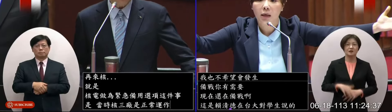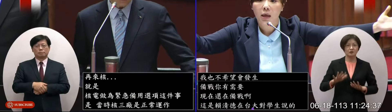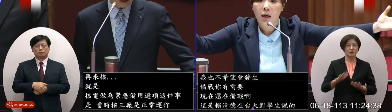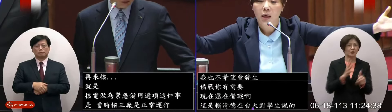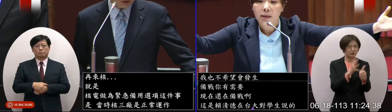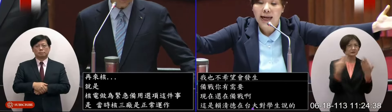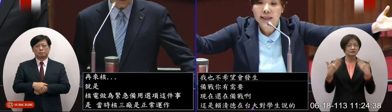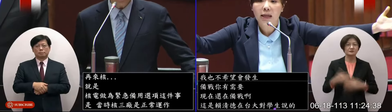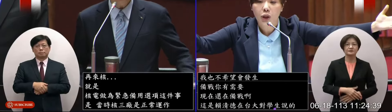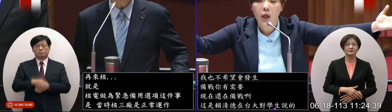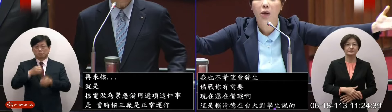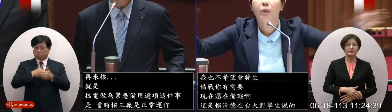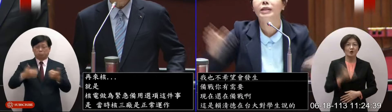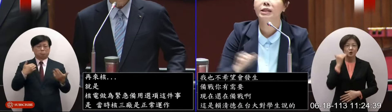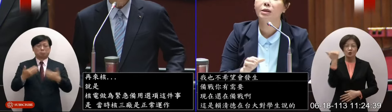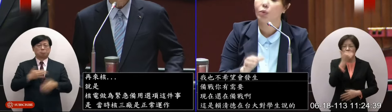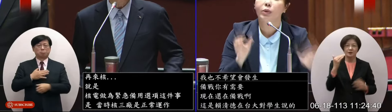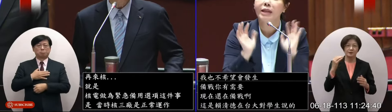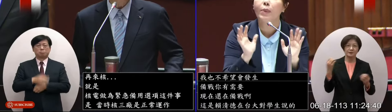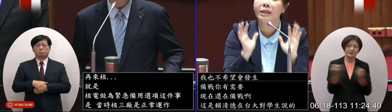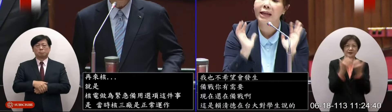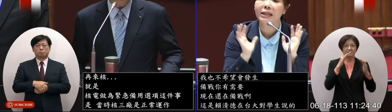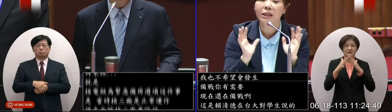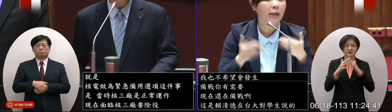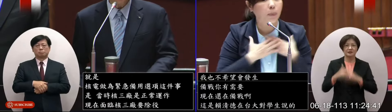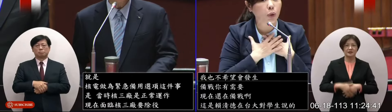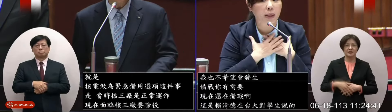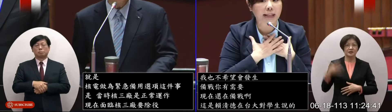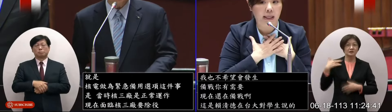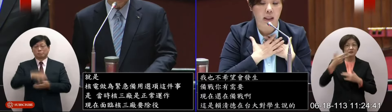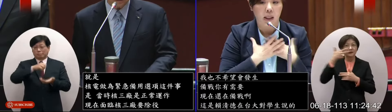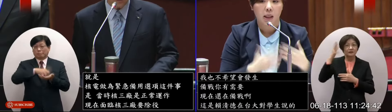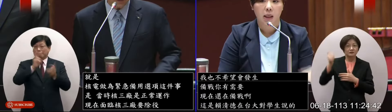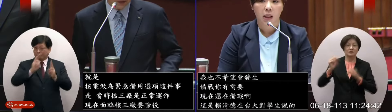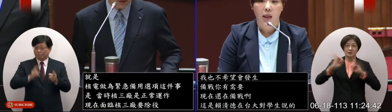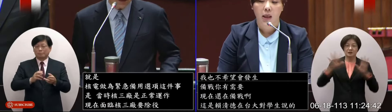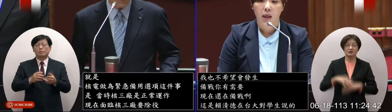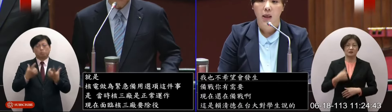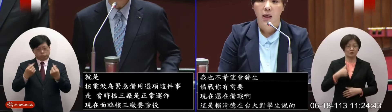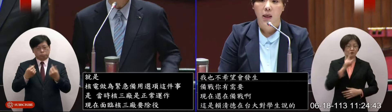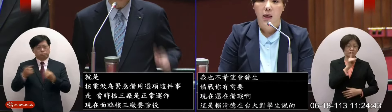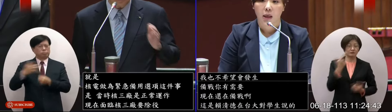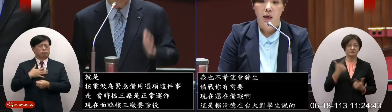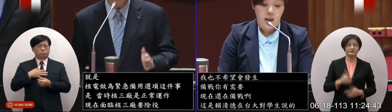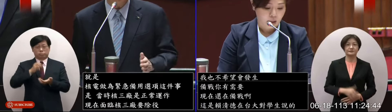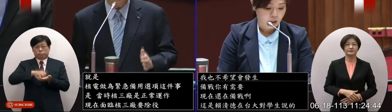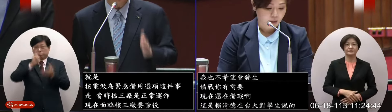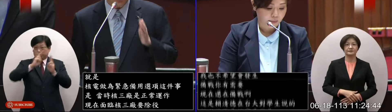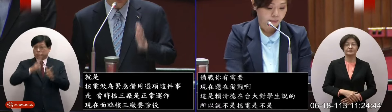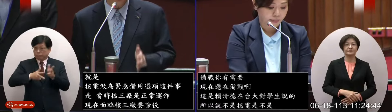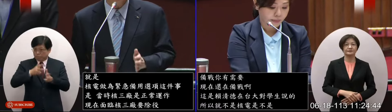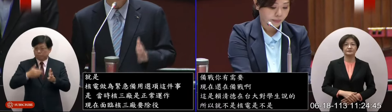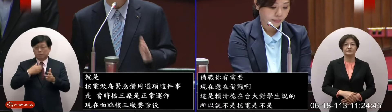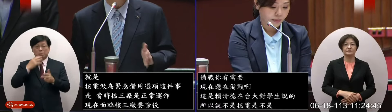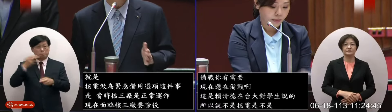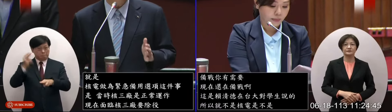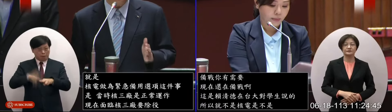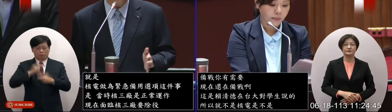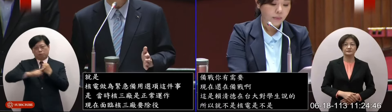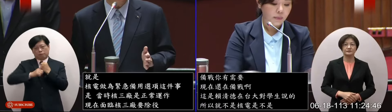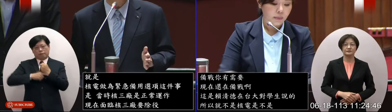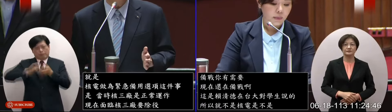案。打仗的时候，因为这是我先问你，是赖清德讲，不是我讲的。 是，我也知道，核电厂除役是法